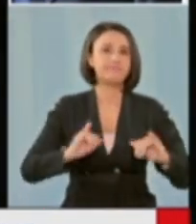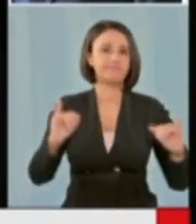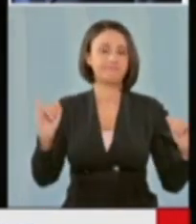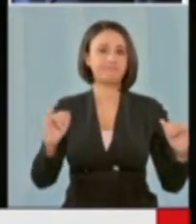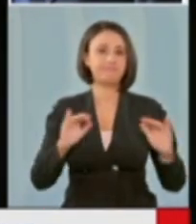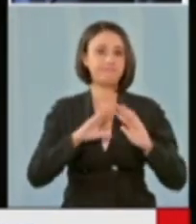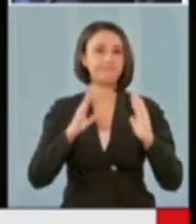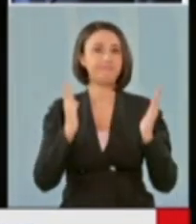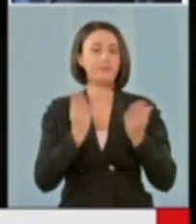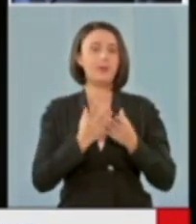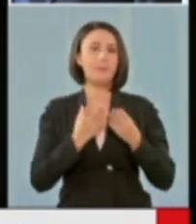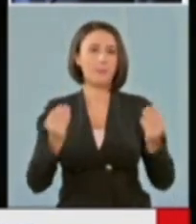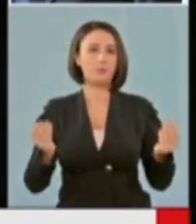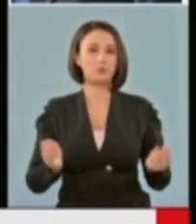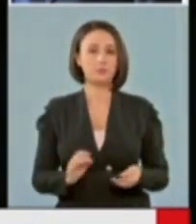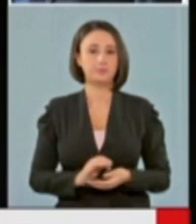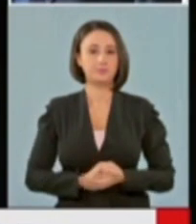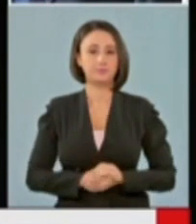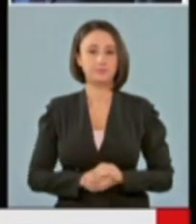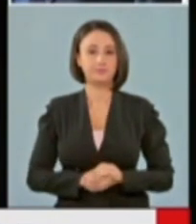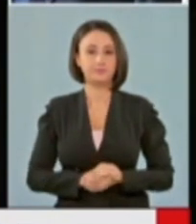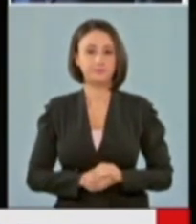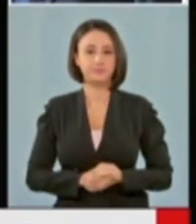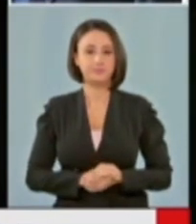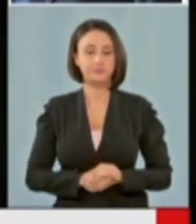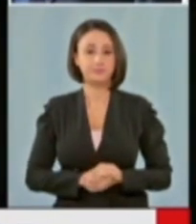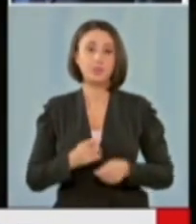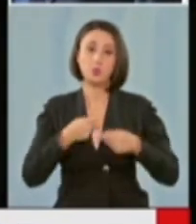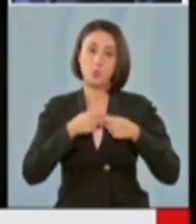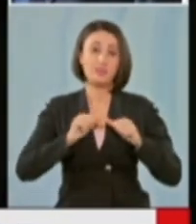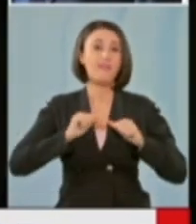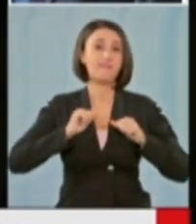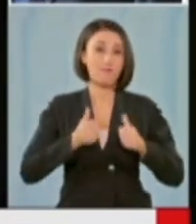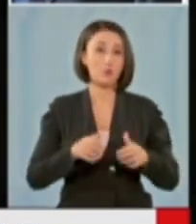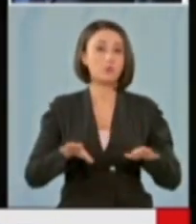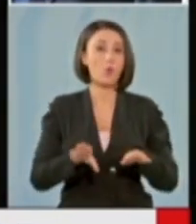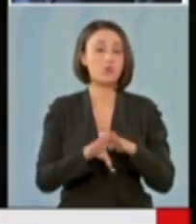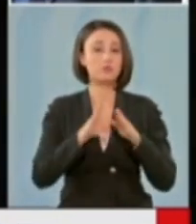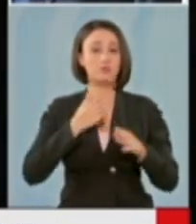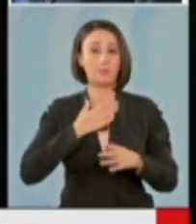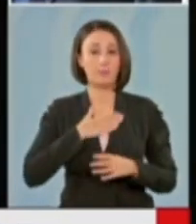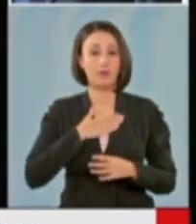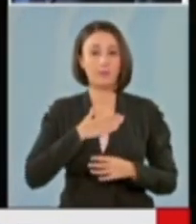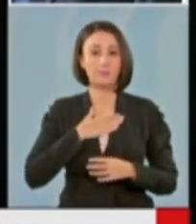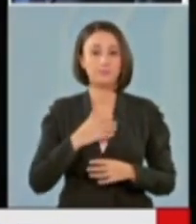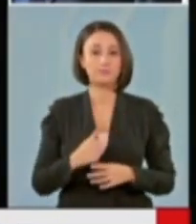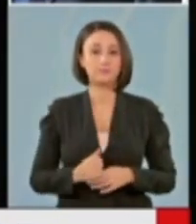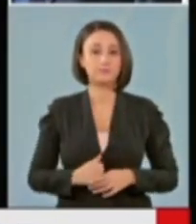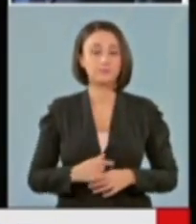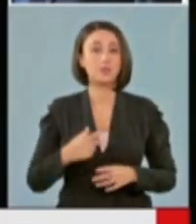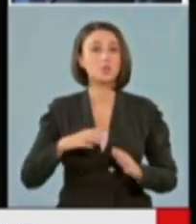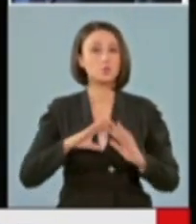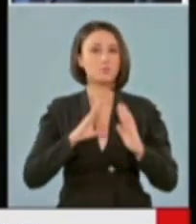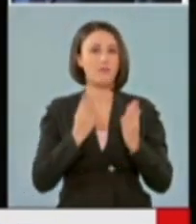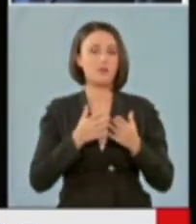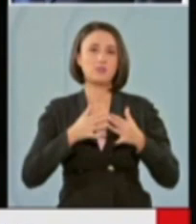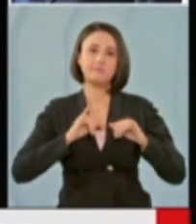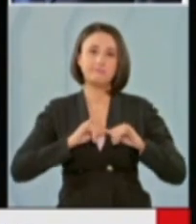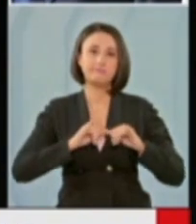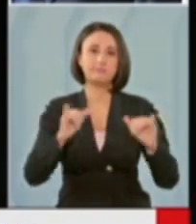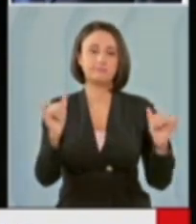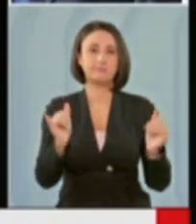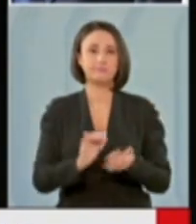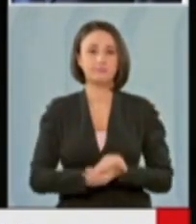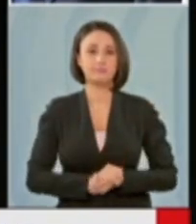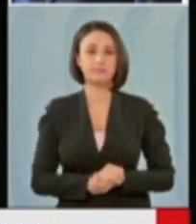asigurat ca arderea să se înainteze. Cu toate eforturile făcute de către colegii mei, suprafața s-a mărit,